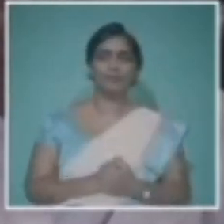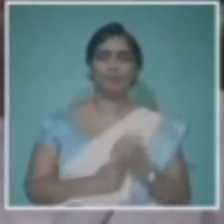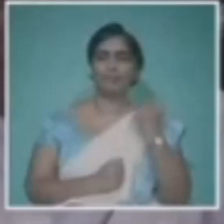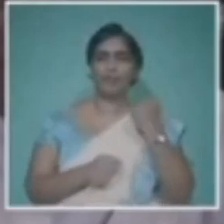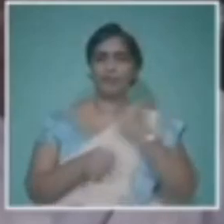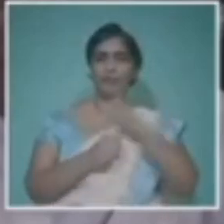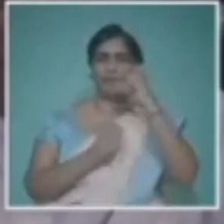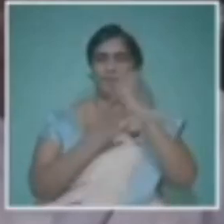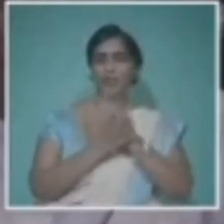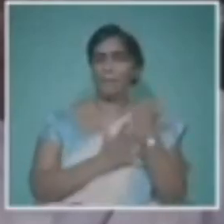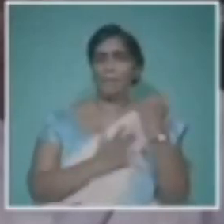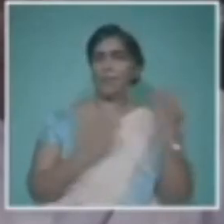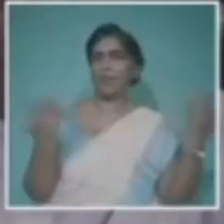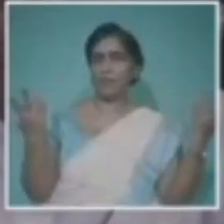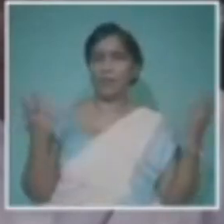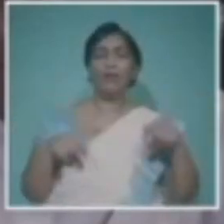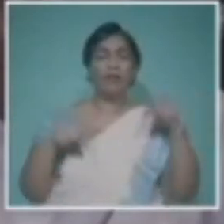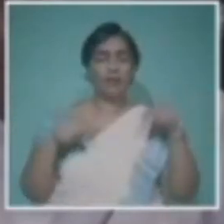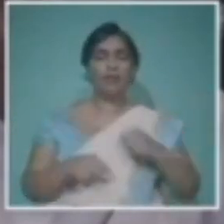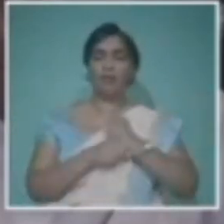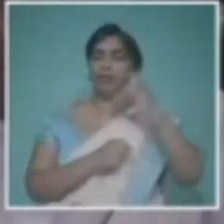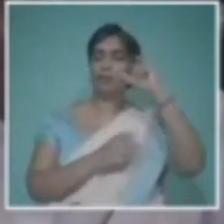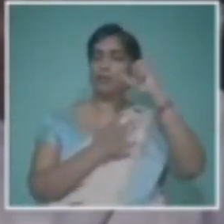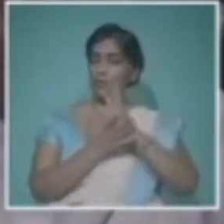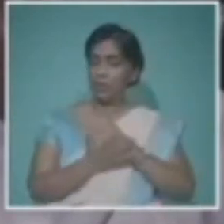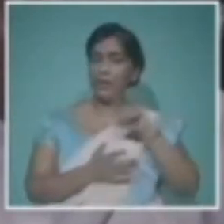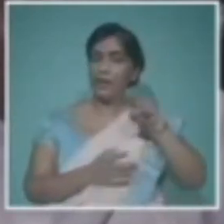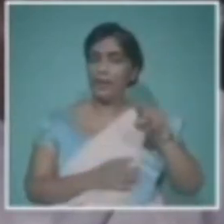නැහැ ආණ්ඩු ක්‍රම ව්‍යවස්ථාව අනුව. දැන් ආණ්ඩු ක්‍රම ව්‍යවස්ථාවේ